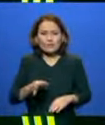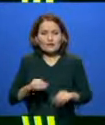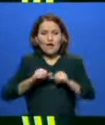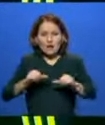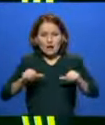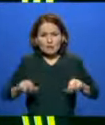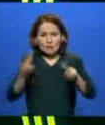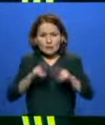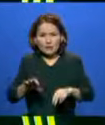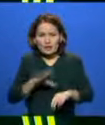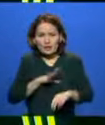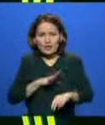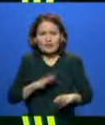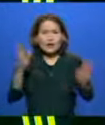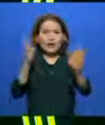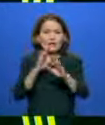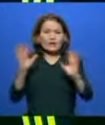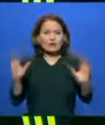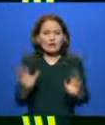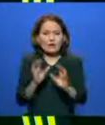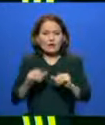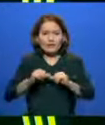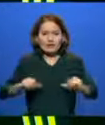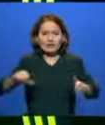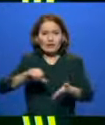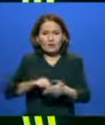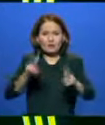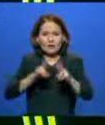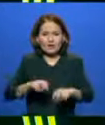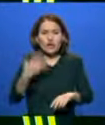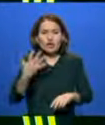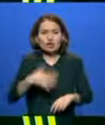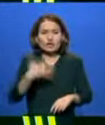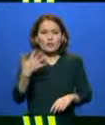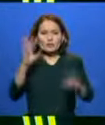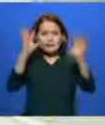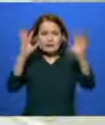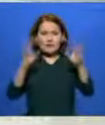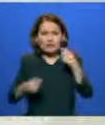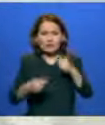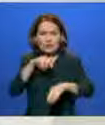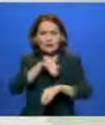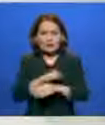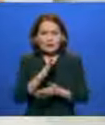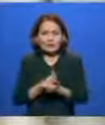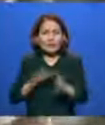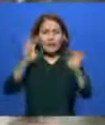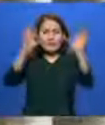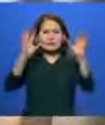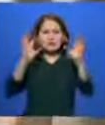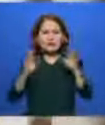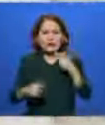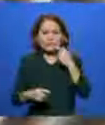ұйымдастырды. Қорғау және табиғат қорғау мекемелерінің қатысуымен өткен тексеру кезінде 55 заң бұзу дерегі анықталған. Әсіресе заңсыз